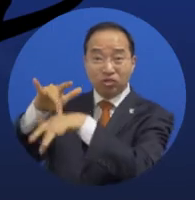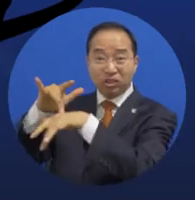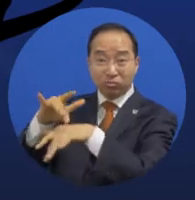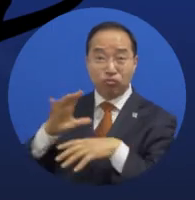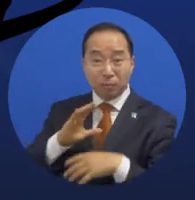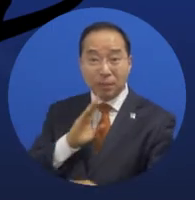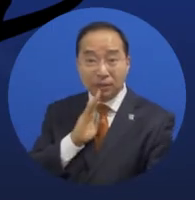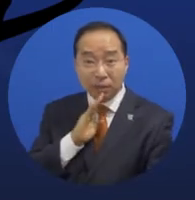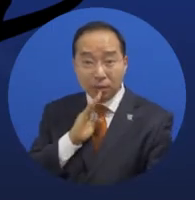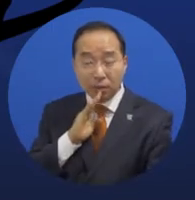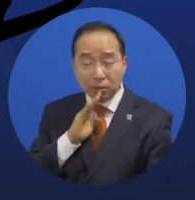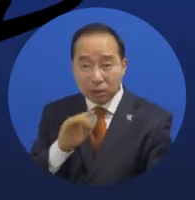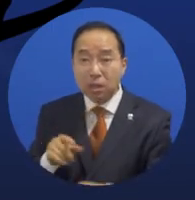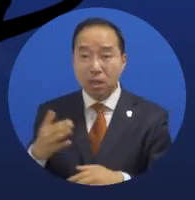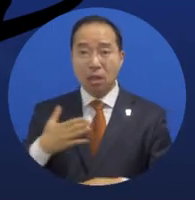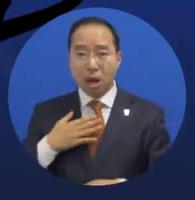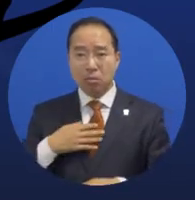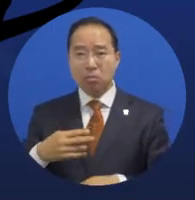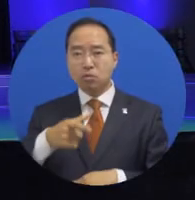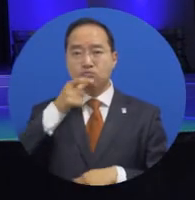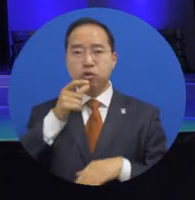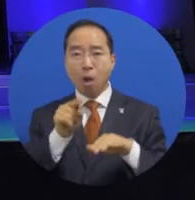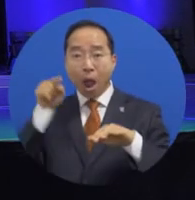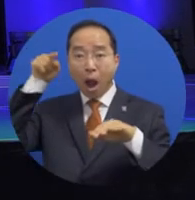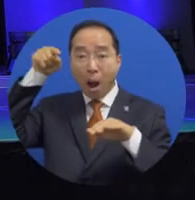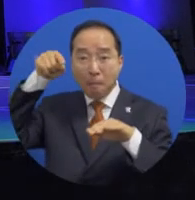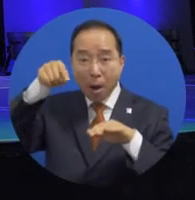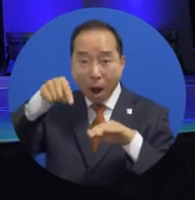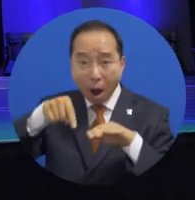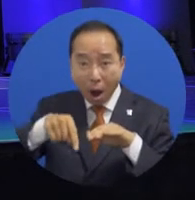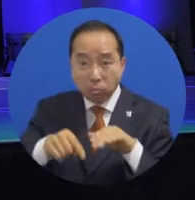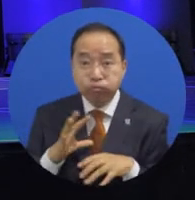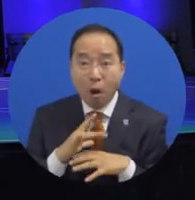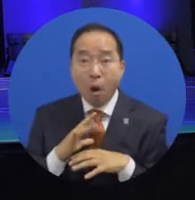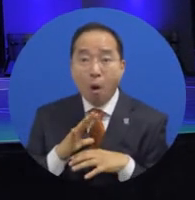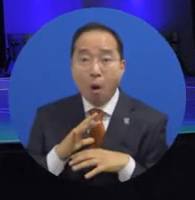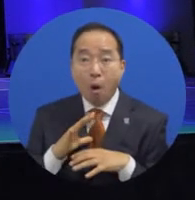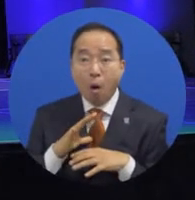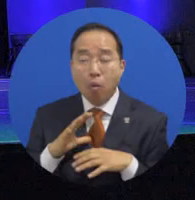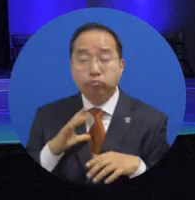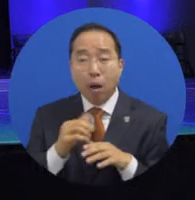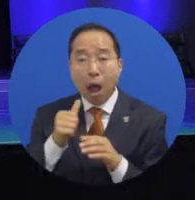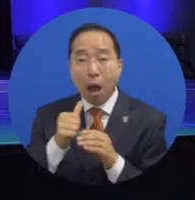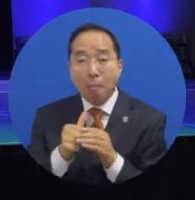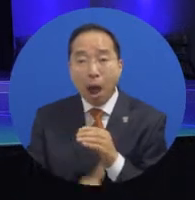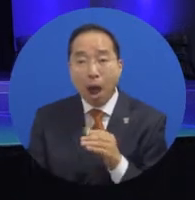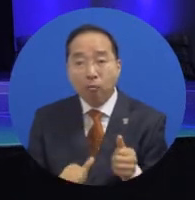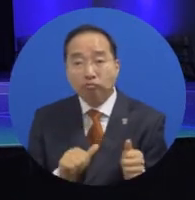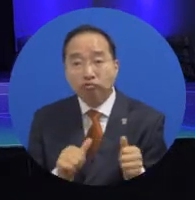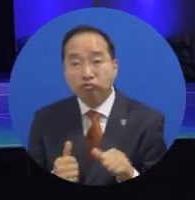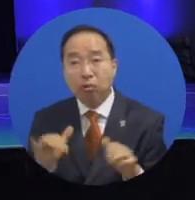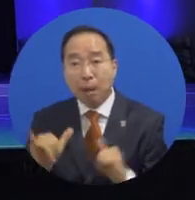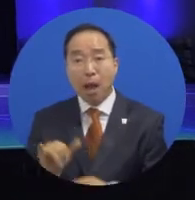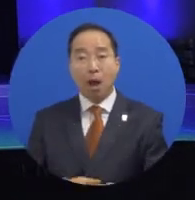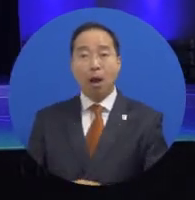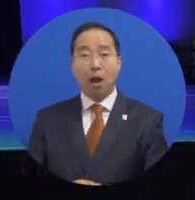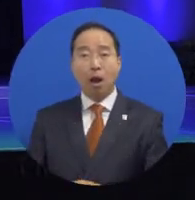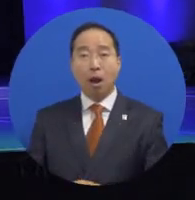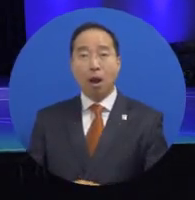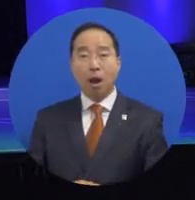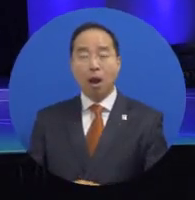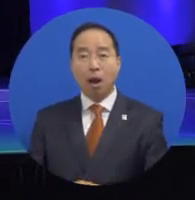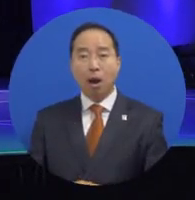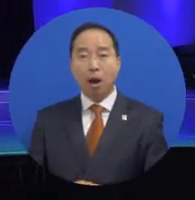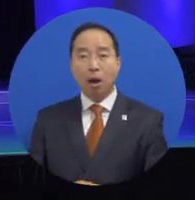태어나서 이렇게 무서운 경험은 처음 했어요. 물에 빠져 죽을까 봐. 아까는 제가 수영을 조금 한다고 그랬잖아요.